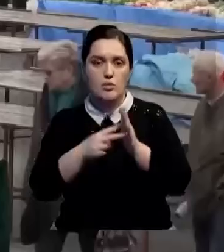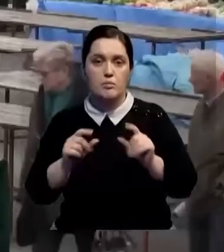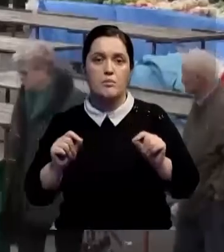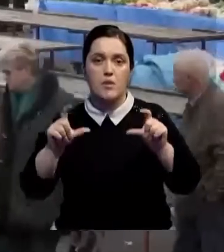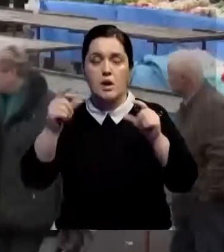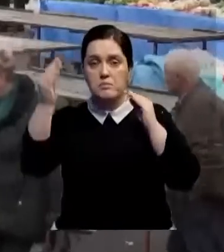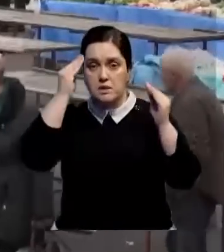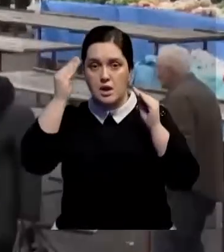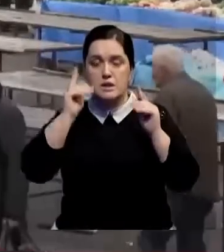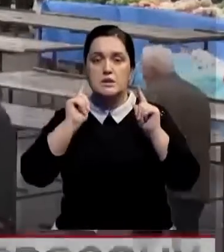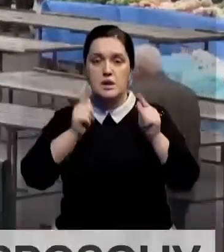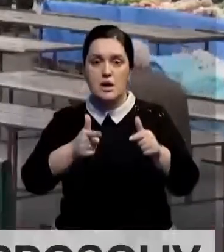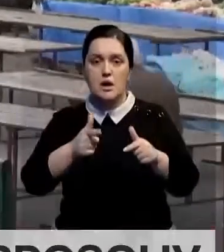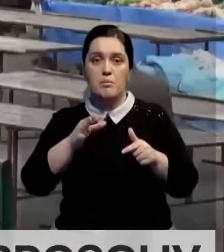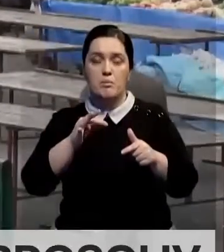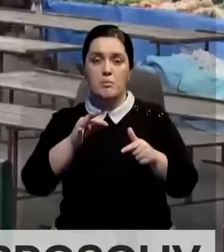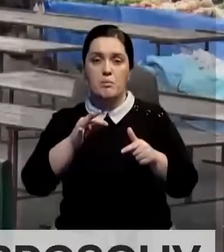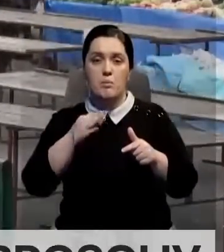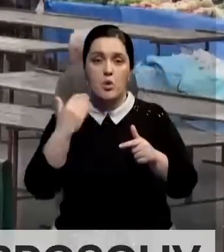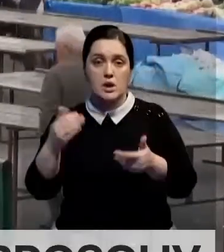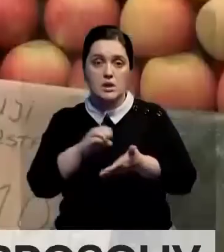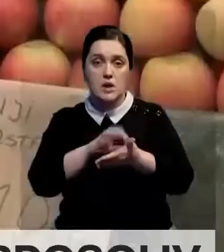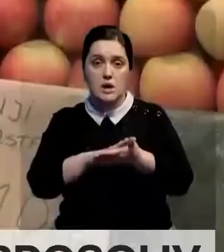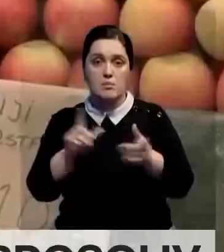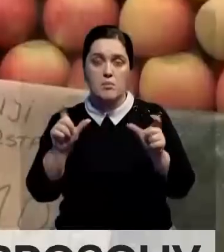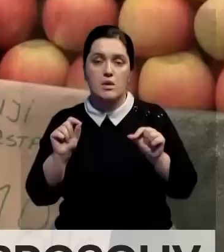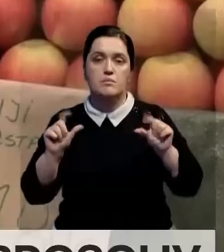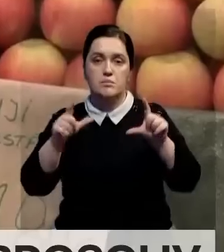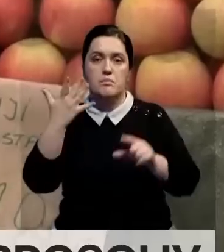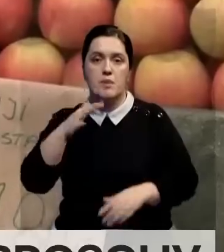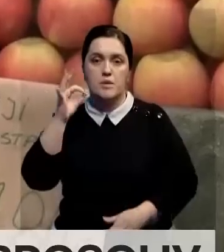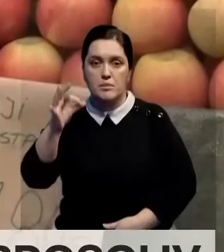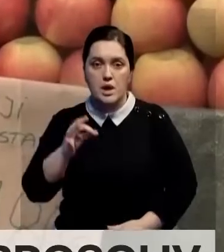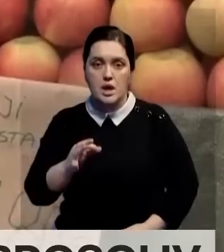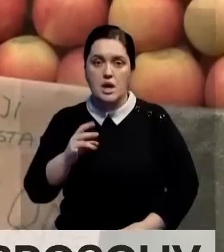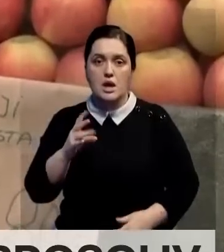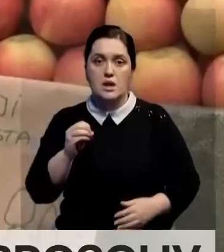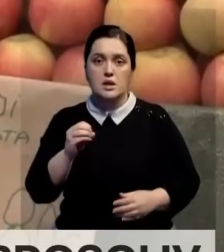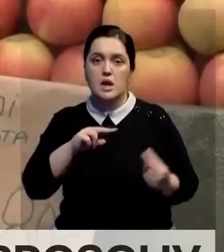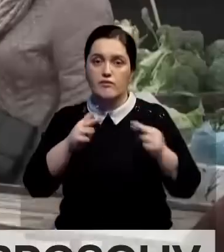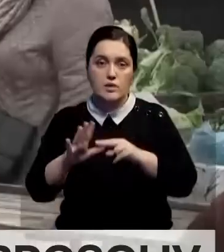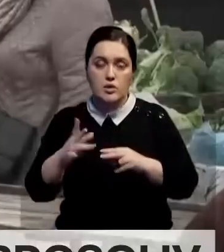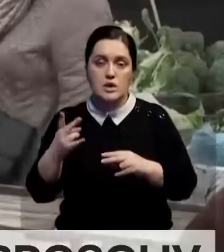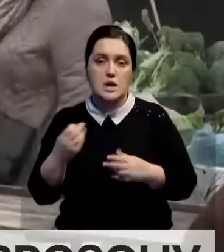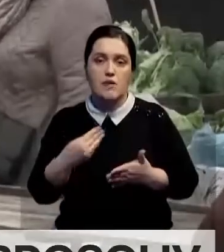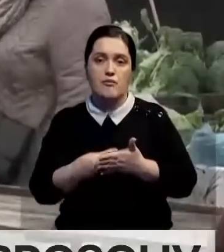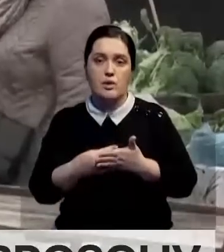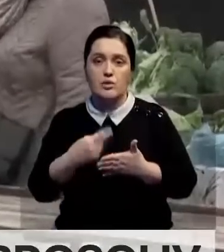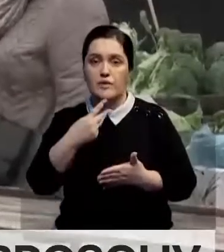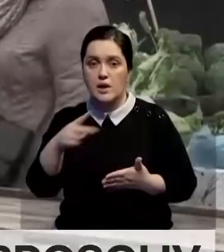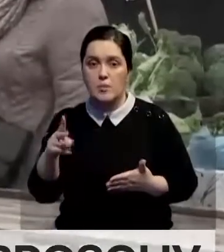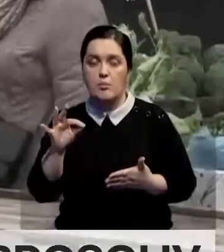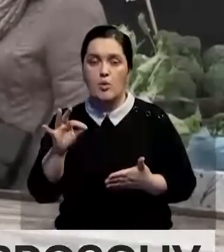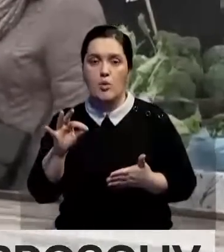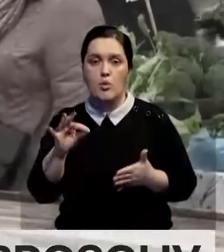мнением согласны также эксперты. По их данным, некоторые магазины повышают цены на 50% и не конвертируют национальную валюту